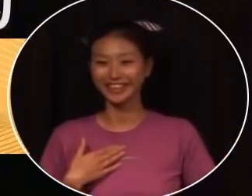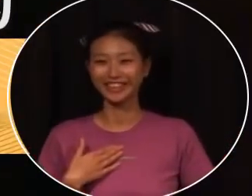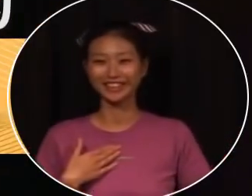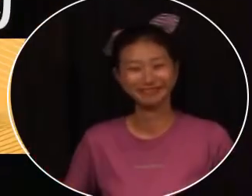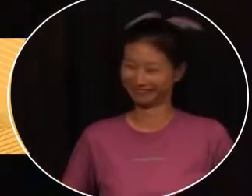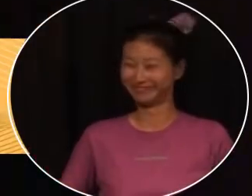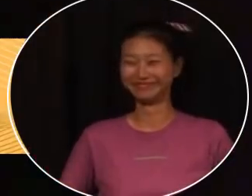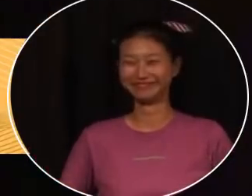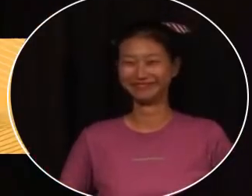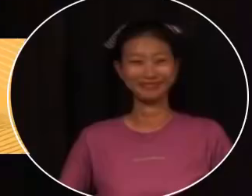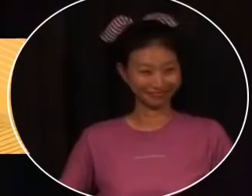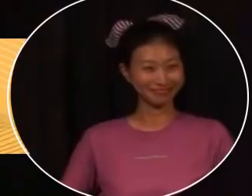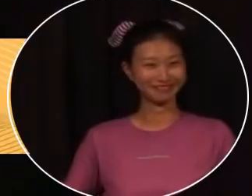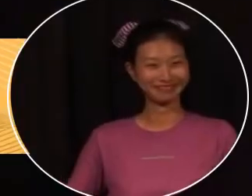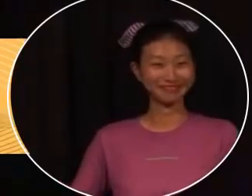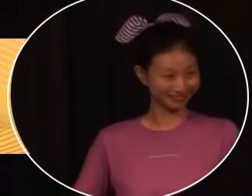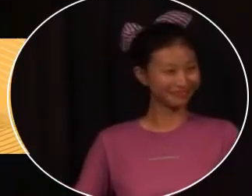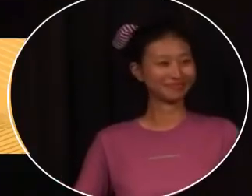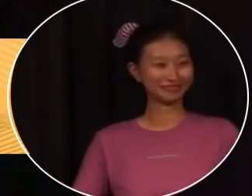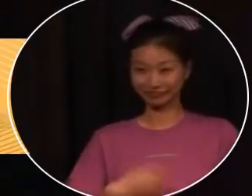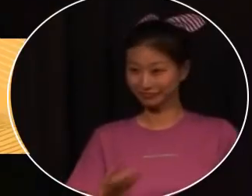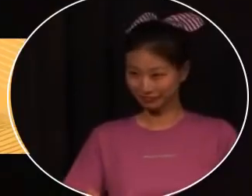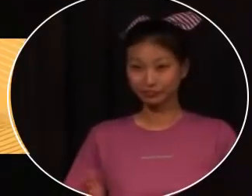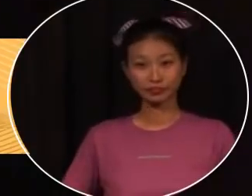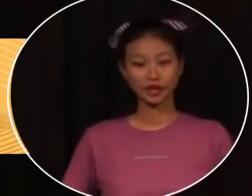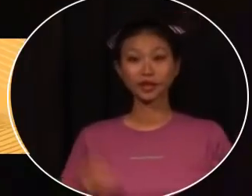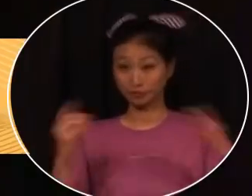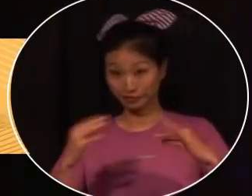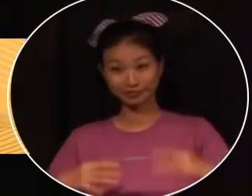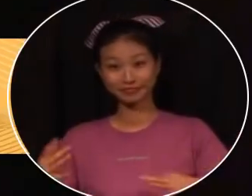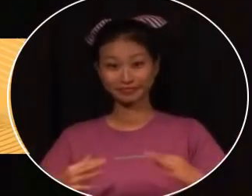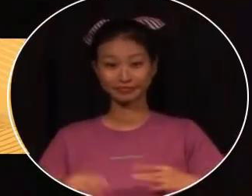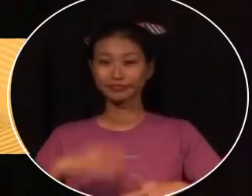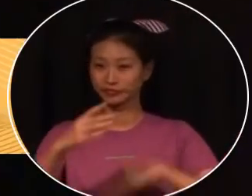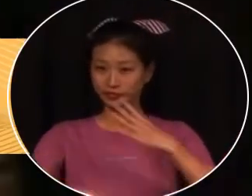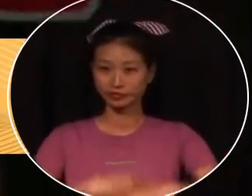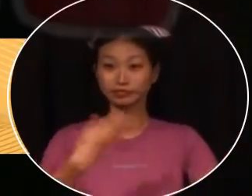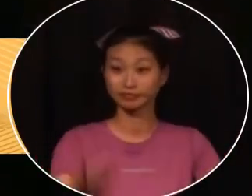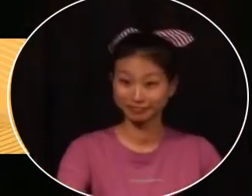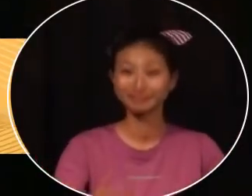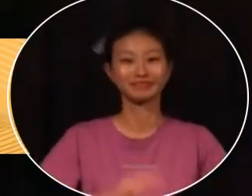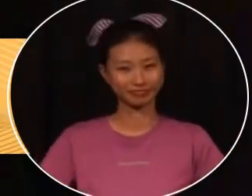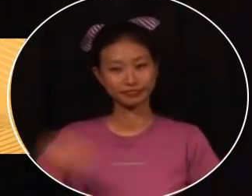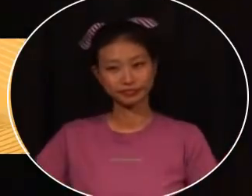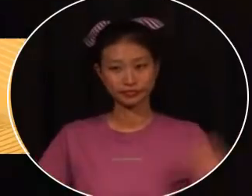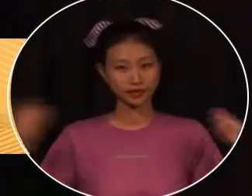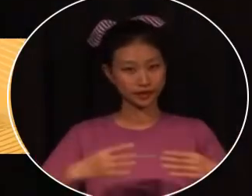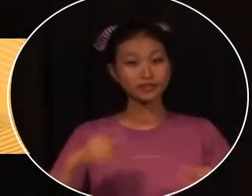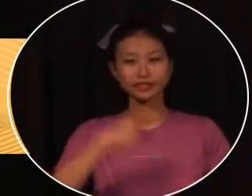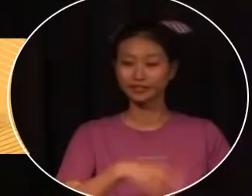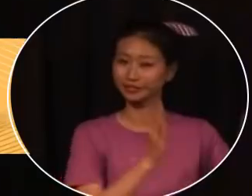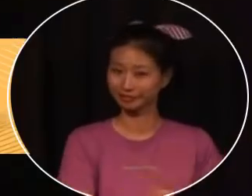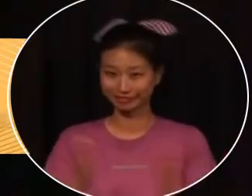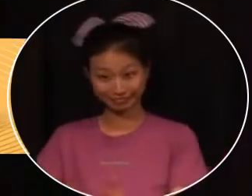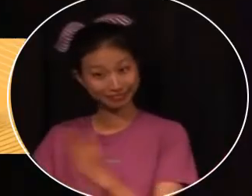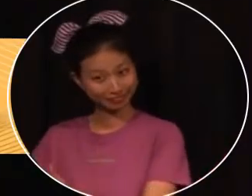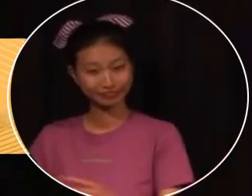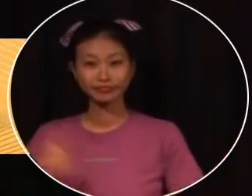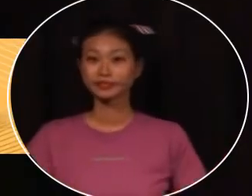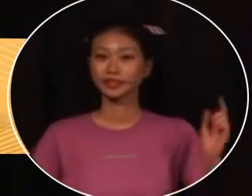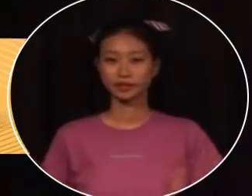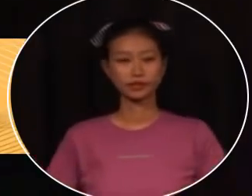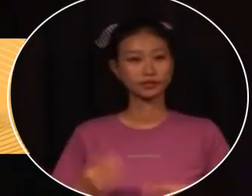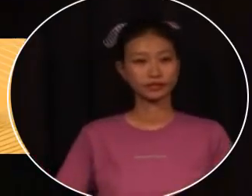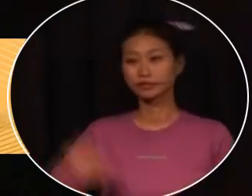不到男女朋友的异性恋族群们。对，所以只要我上任之后，第二件事情，我们强制配总办，强